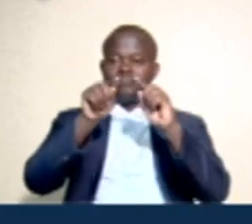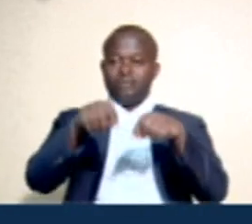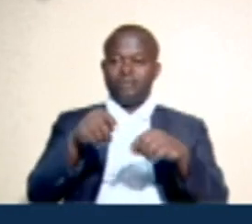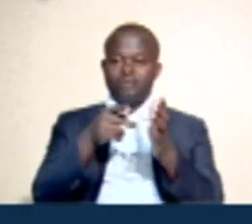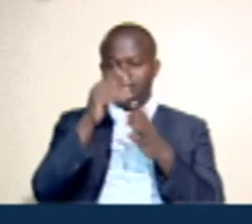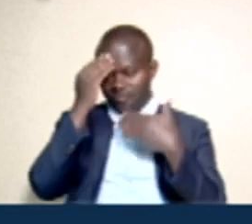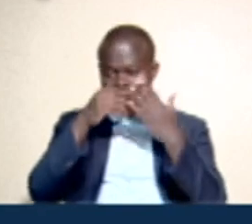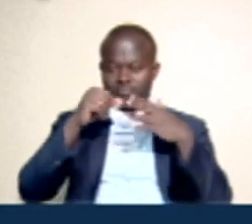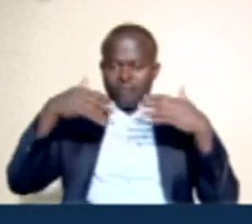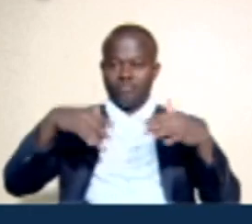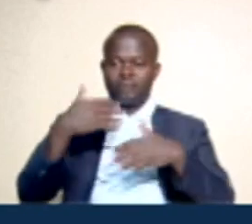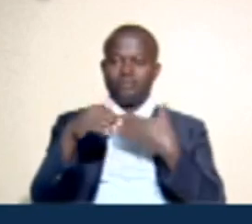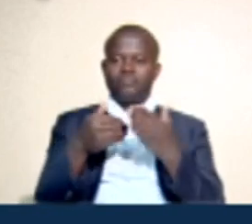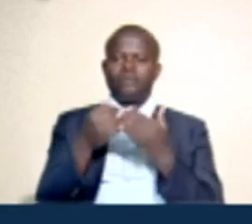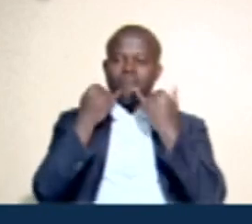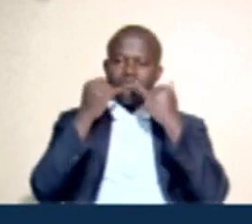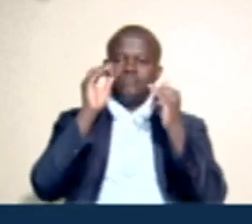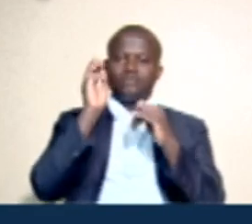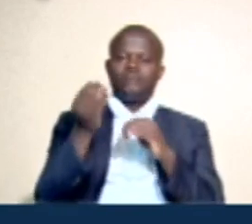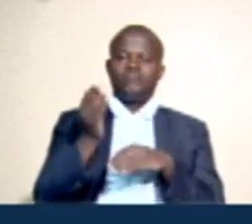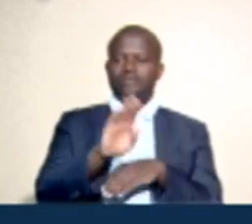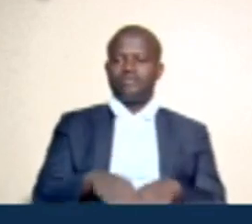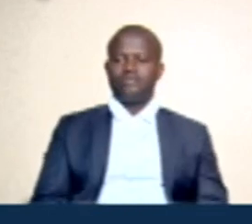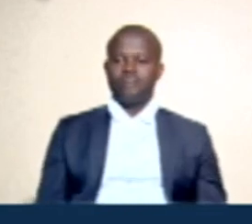ko ibiciro bihenze akakubwira ngo azagaruka.